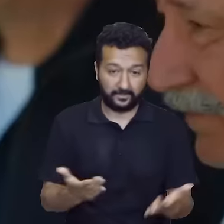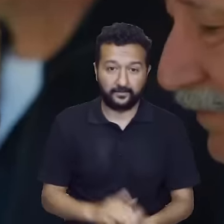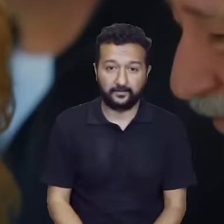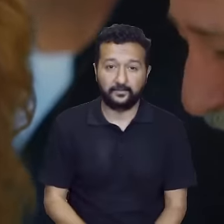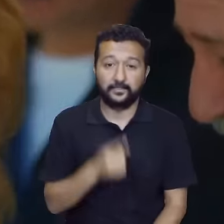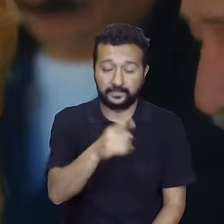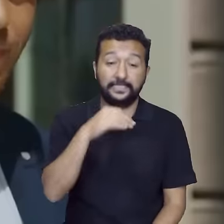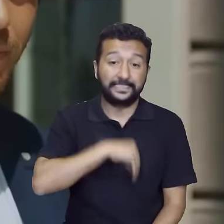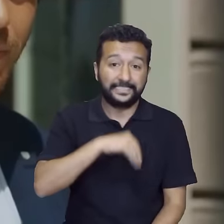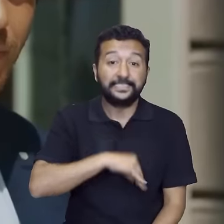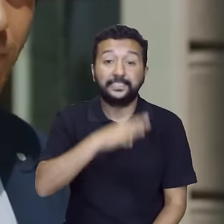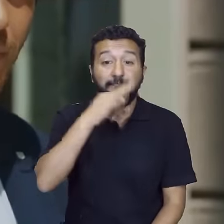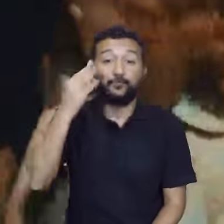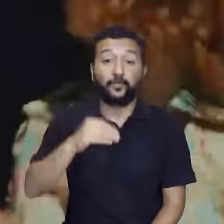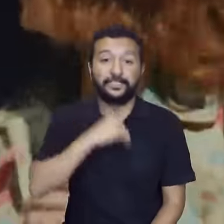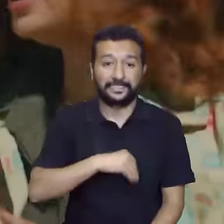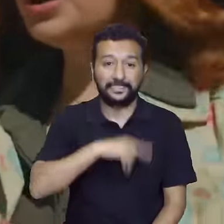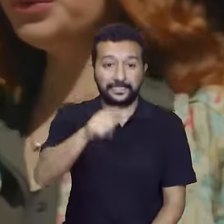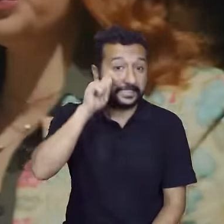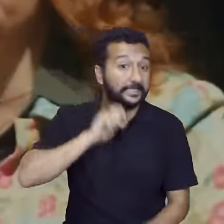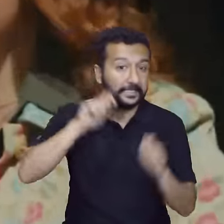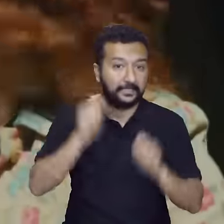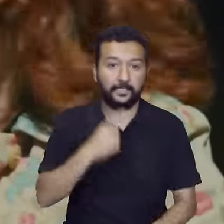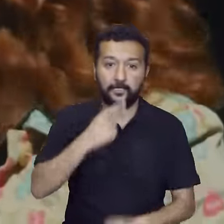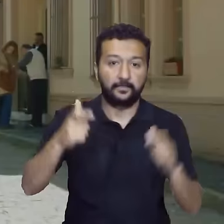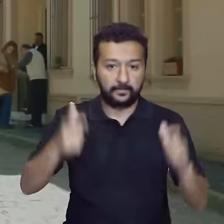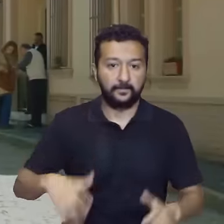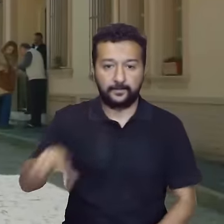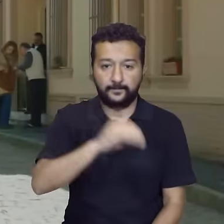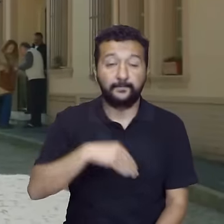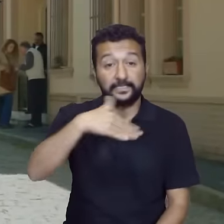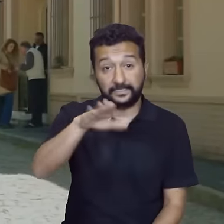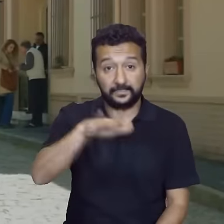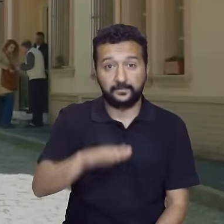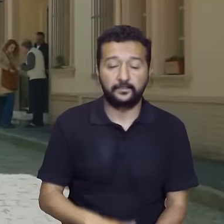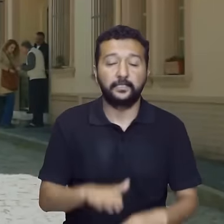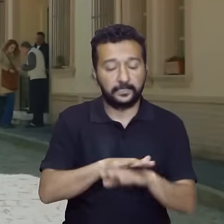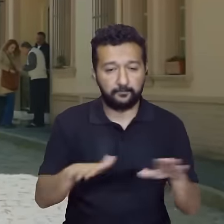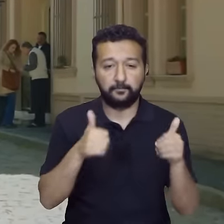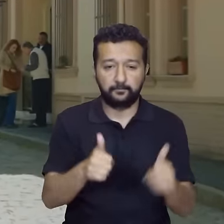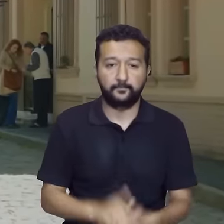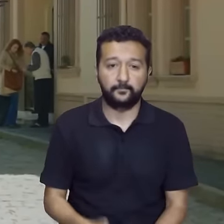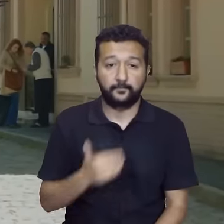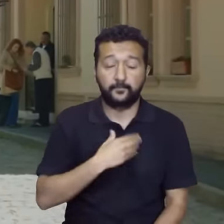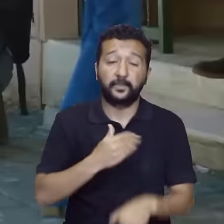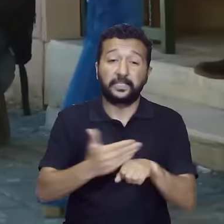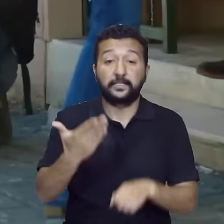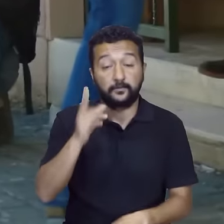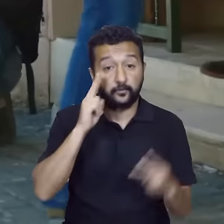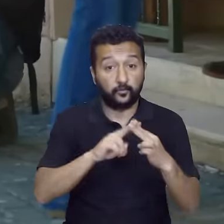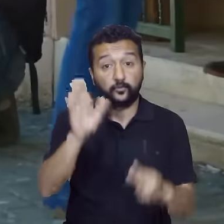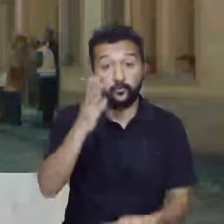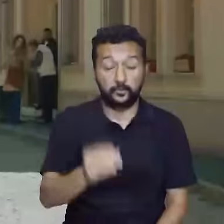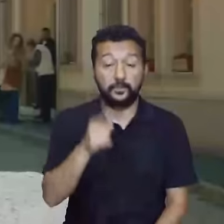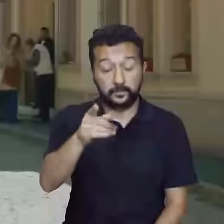yani? İçinden mutlu ol. İçinden rezil olduk mahalleye be. Hadi yürü. Tamam, tamam. Ben çok geç kalalım, hadi